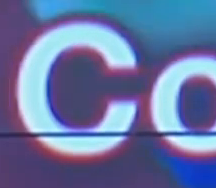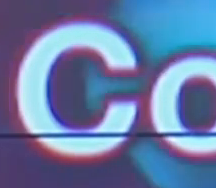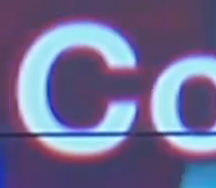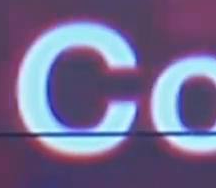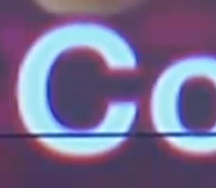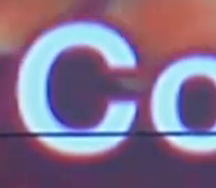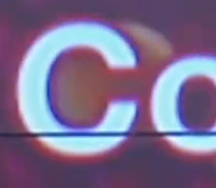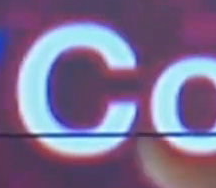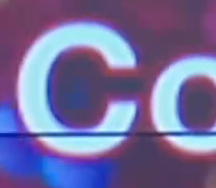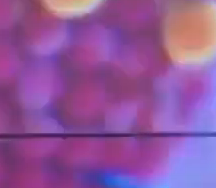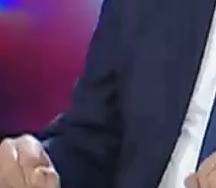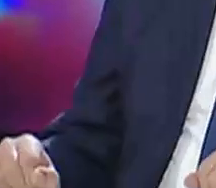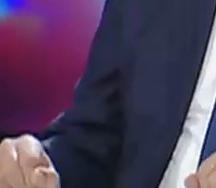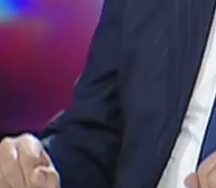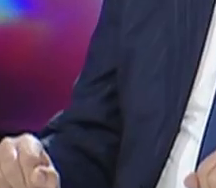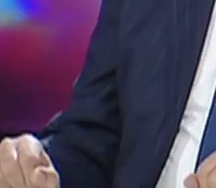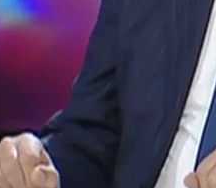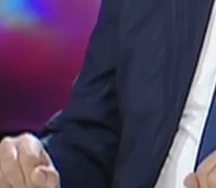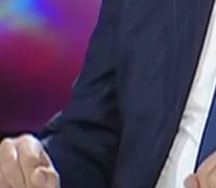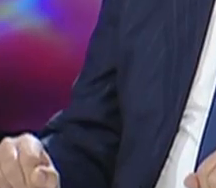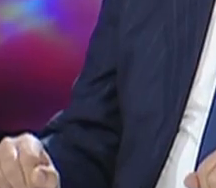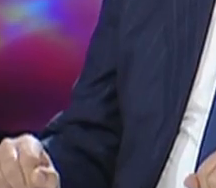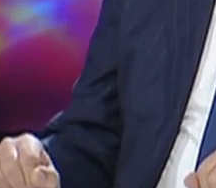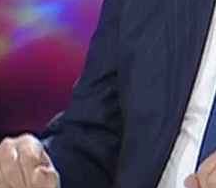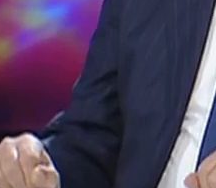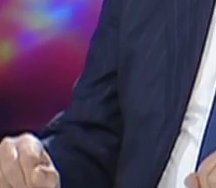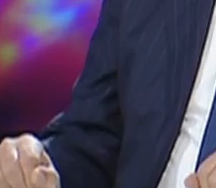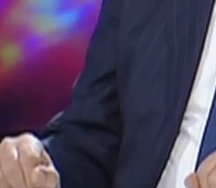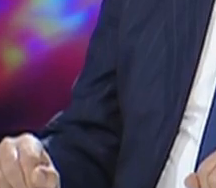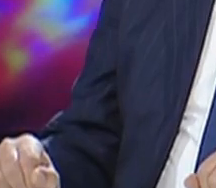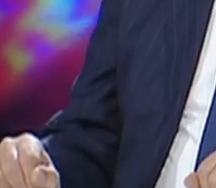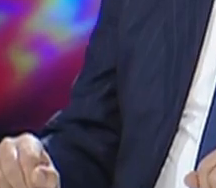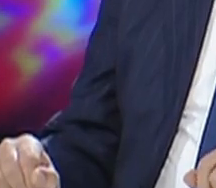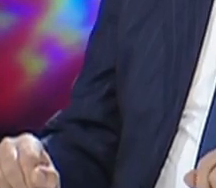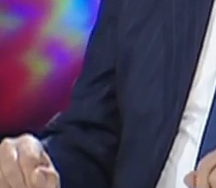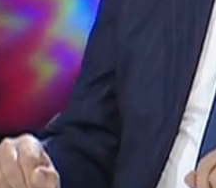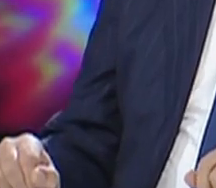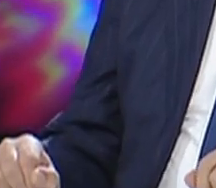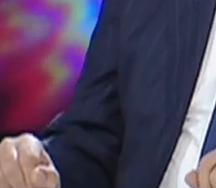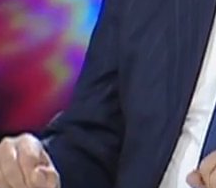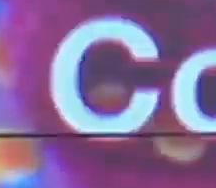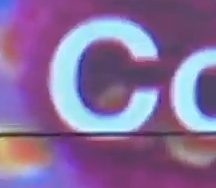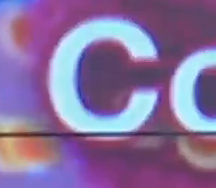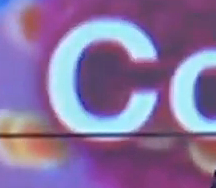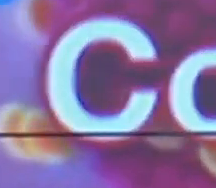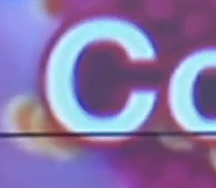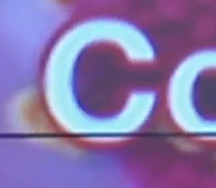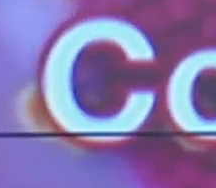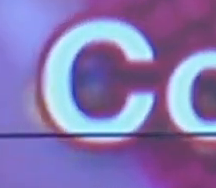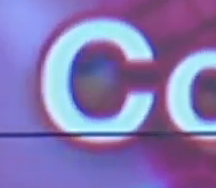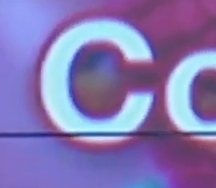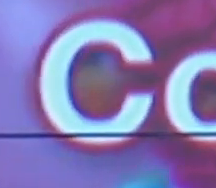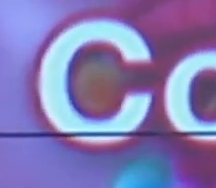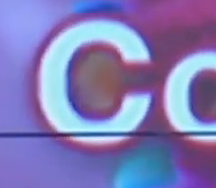الأستاذة والدكتورة ريم عبد الملك وهي مختصة في الأمراض الجرثومية بمستشفى الرابطة. مرحبا بك. إذا كما تعرفوا الإحصائيات اليوم 10